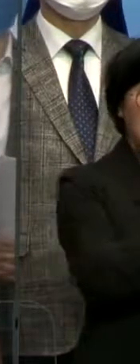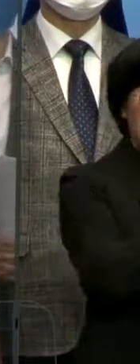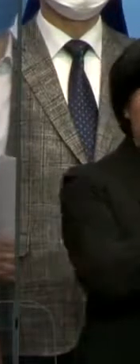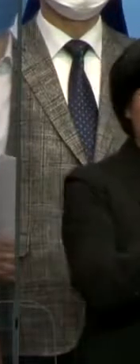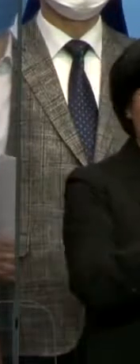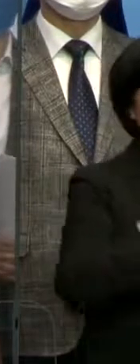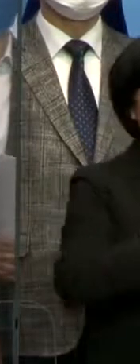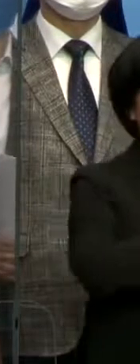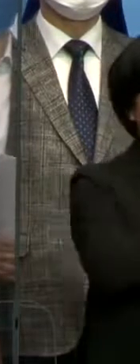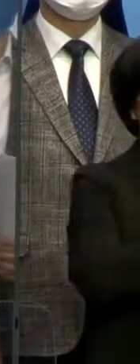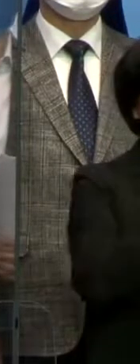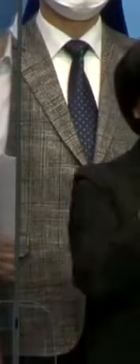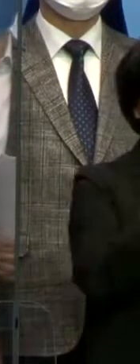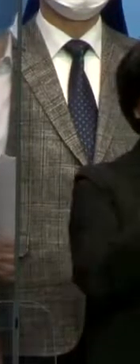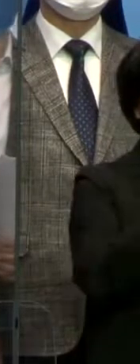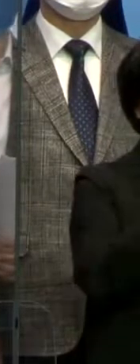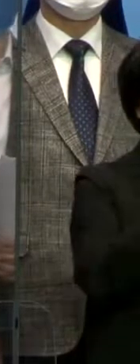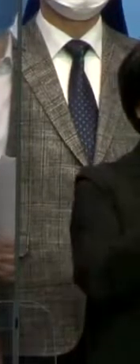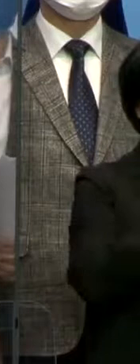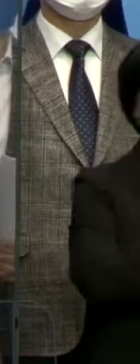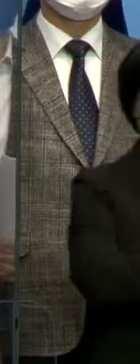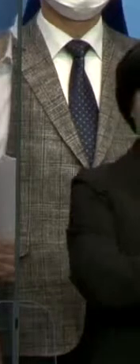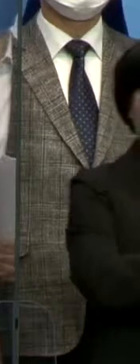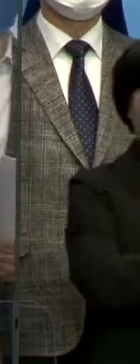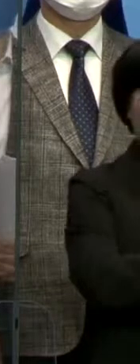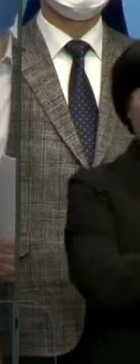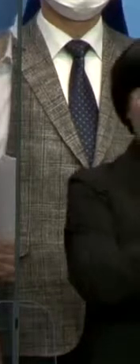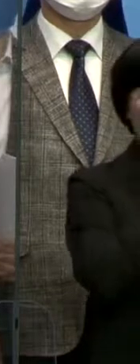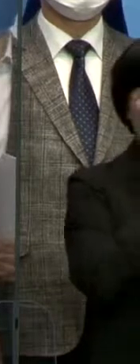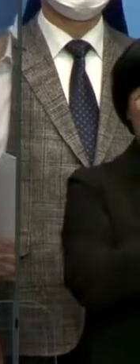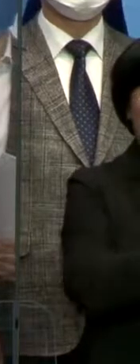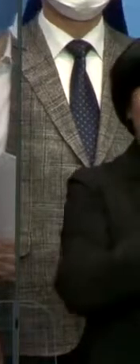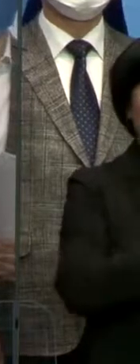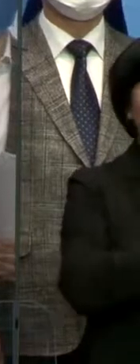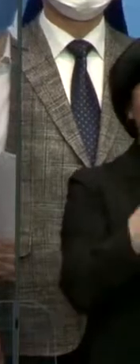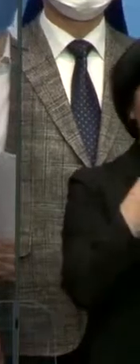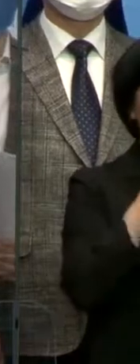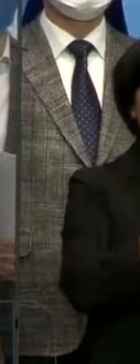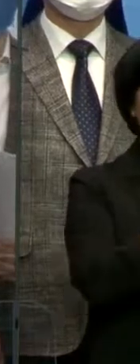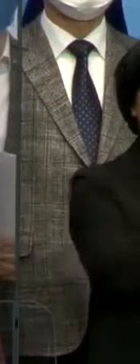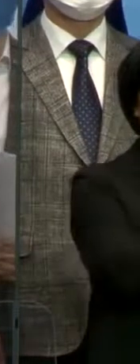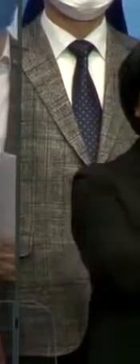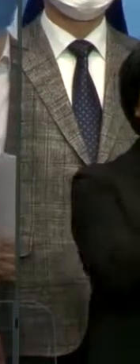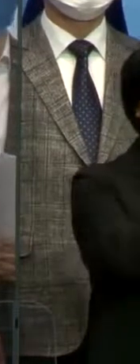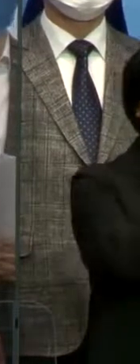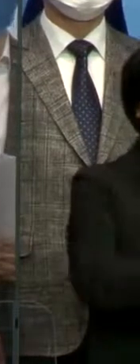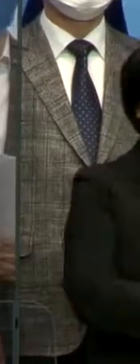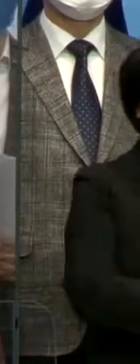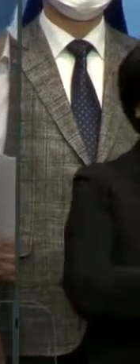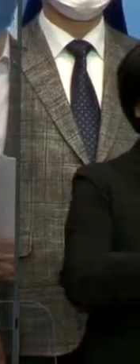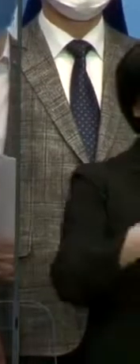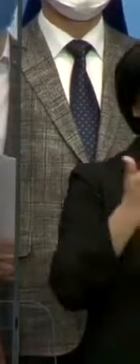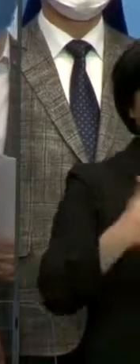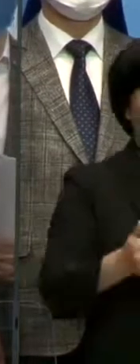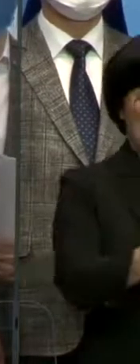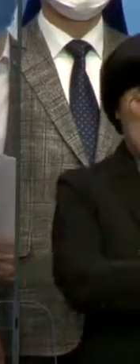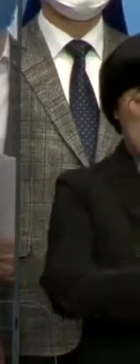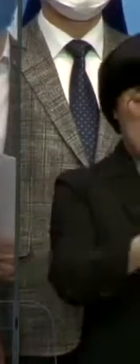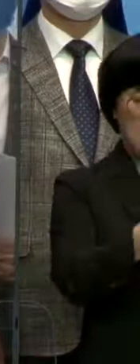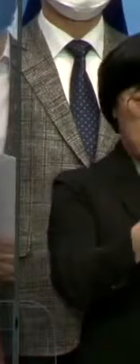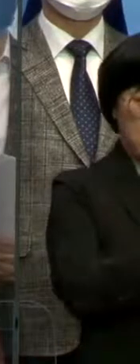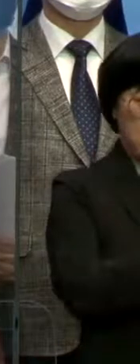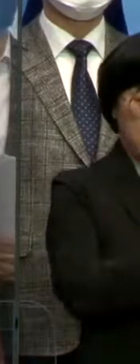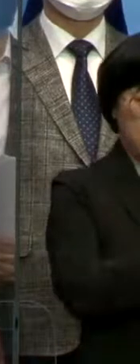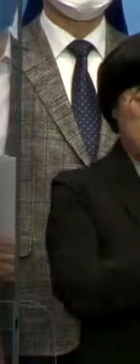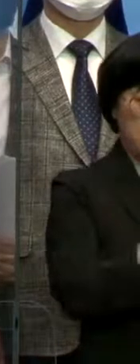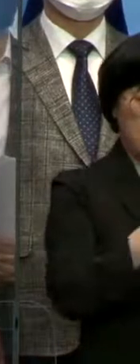알 권리이죠. 그런 것들을 공개하는 것은 너무나 당연하다고 생각합니다. 이런 당연한 법들이 현재 소위에서 제동이